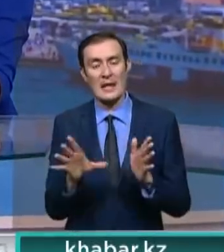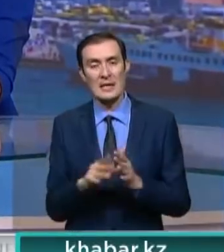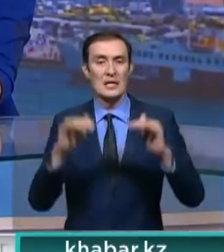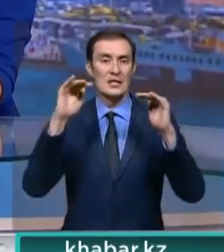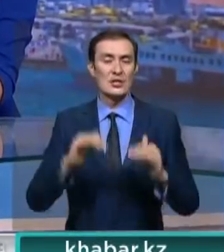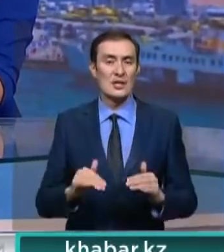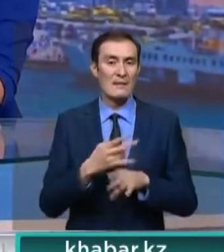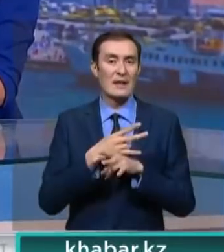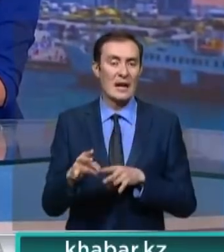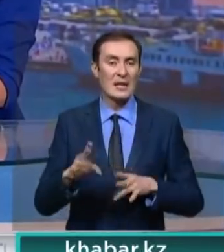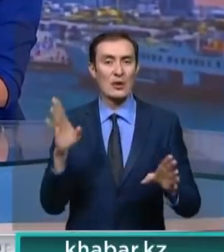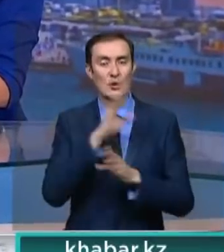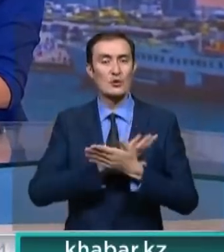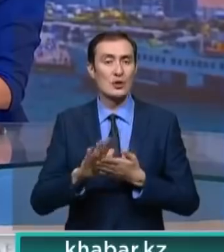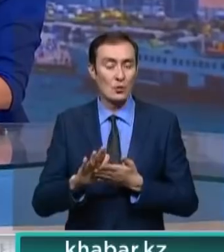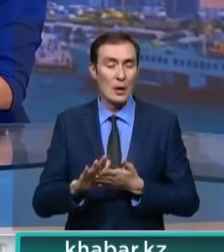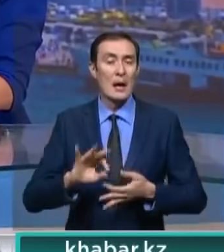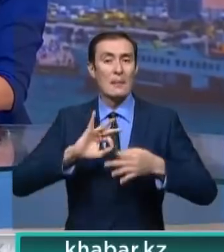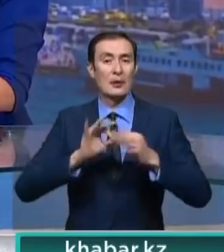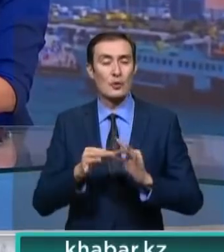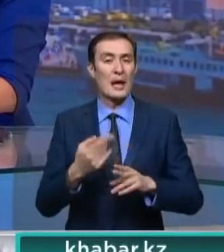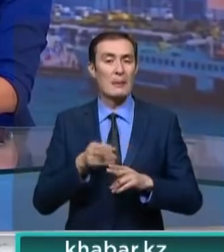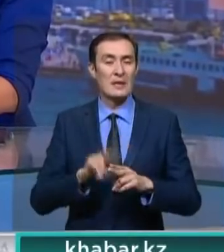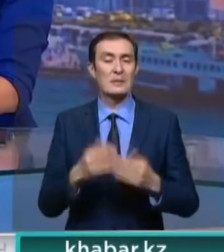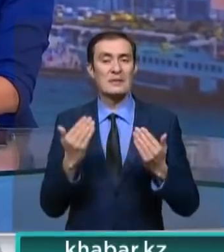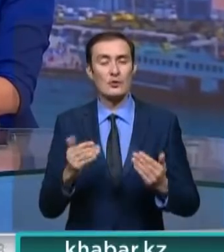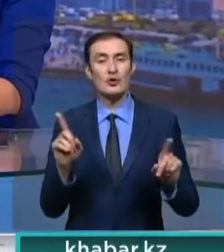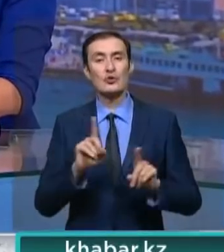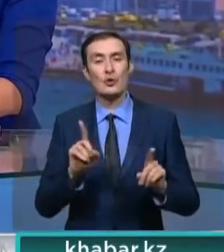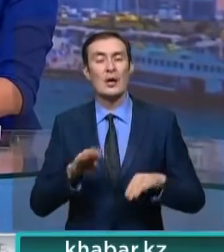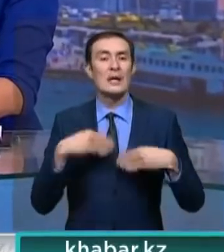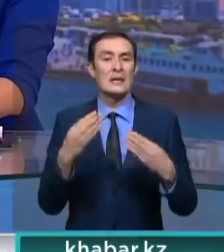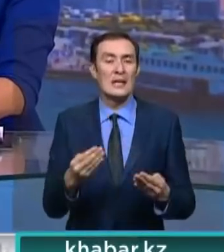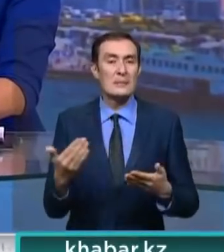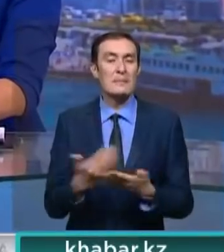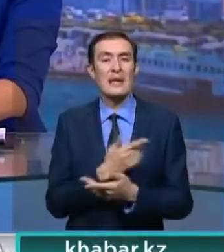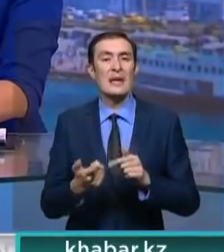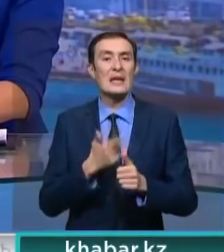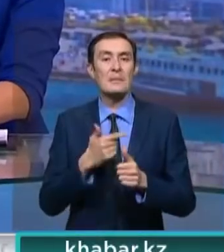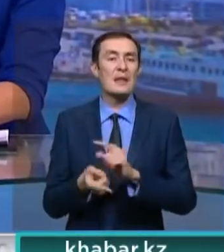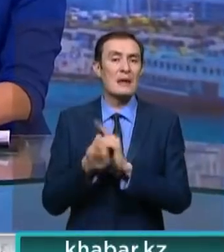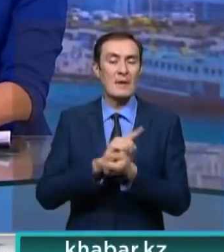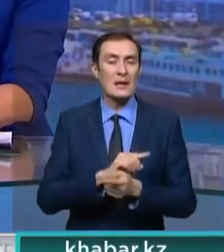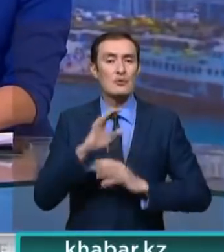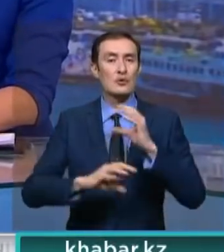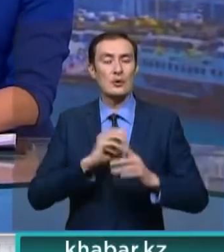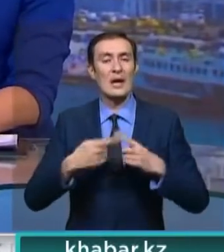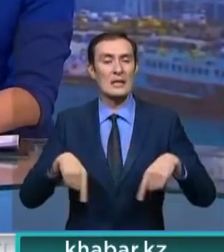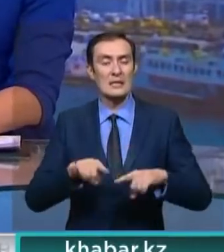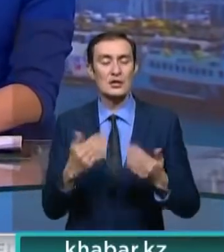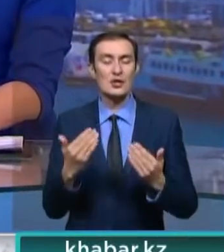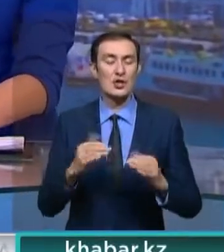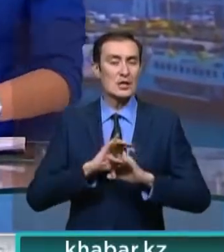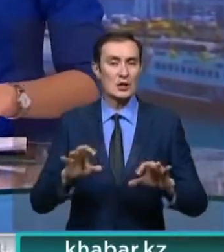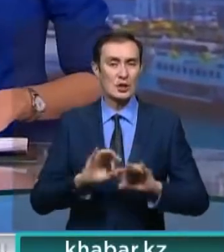снижение воздействия на окружающую среду. Подробнее об этом, а также о том, что даст переименование международной организации, расскажет Иван Тулинов.